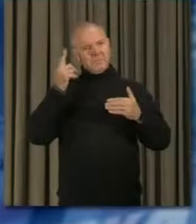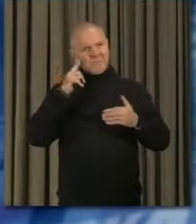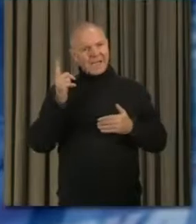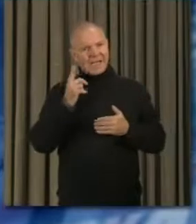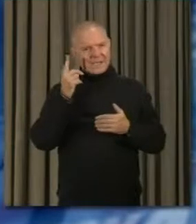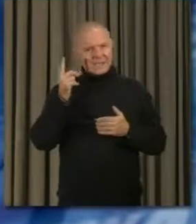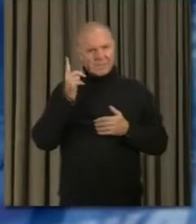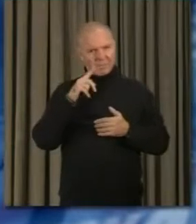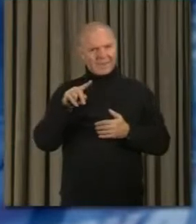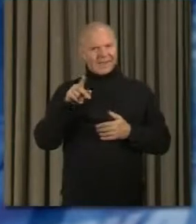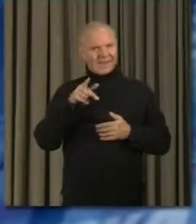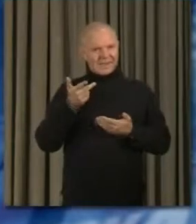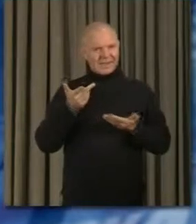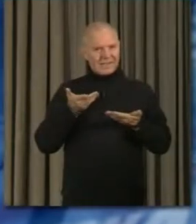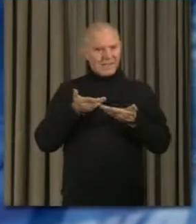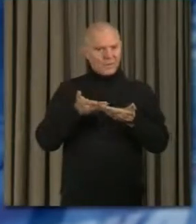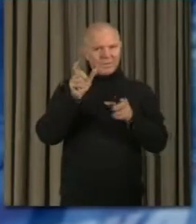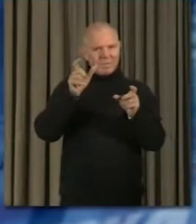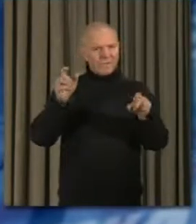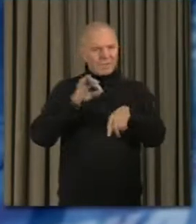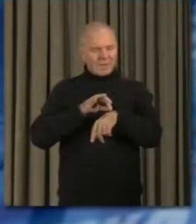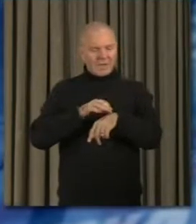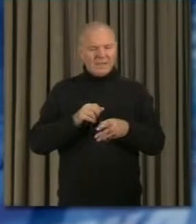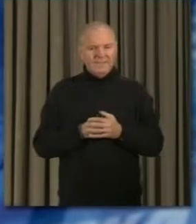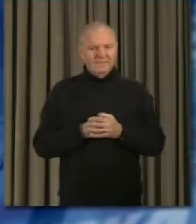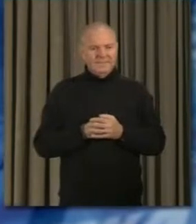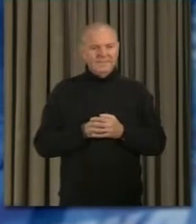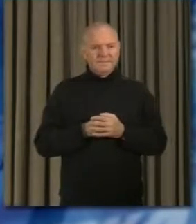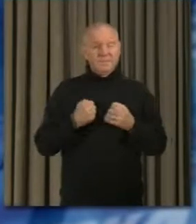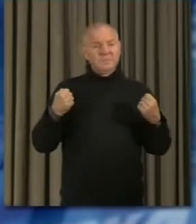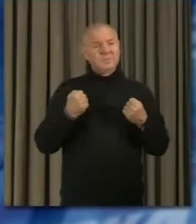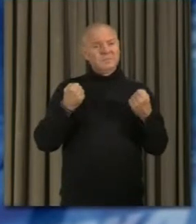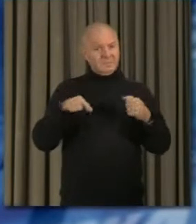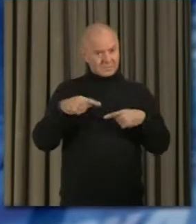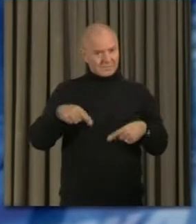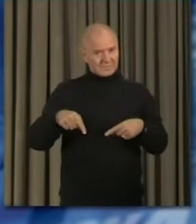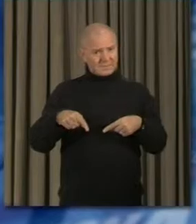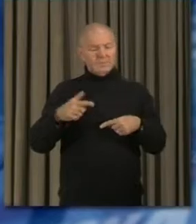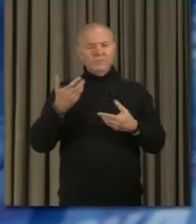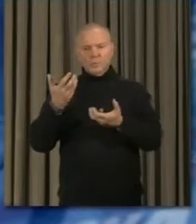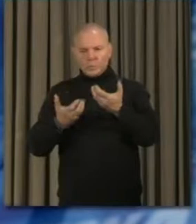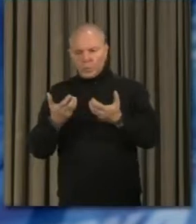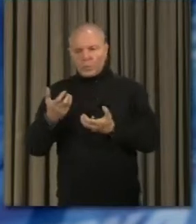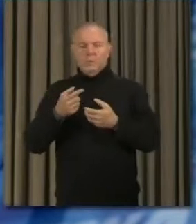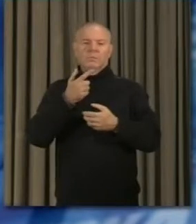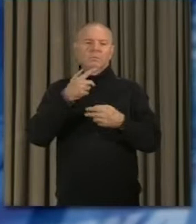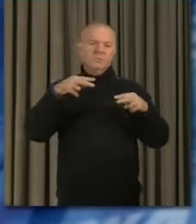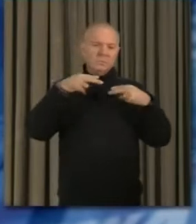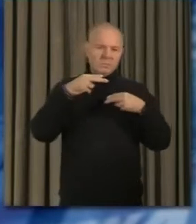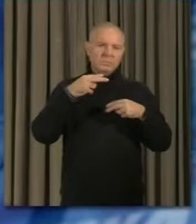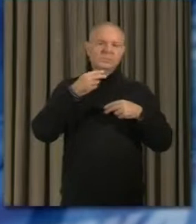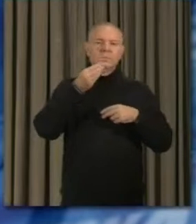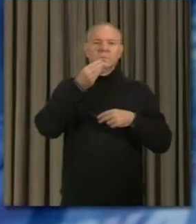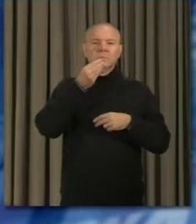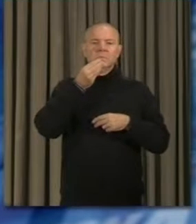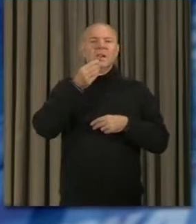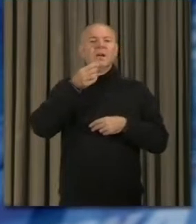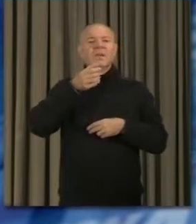la solidarietà fa crescere l'oncologia lo slogan della serata che ha visto impegnati i cuochi i ristoratori i sommelier del VCO